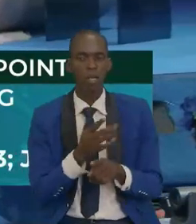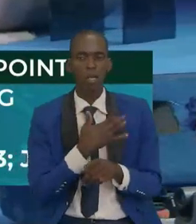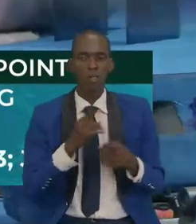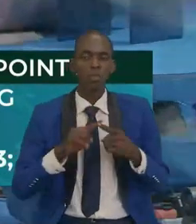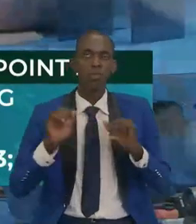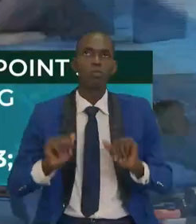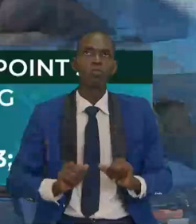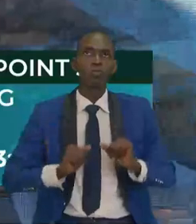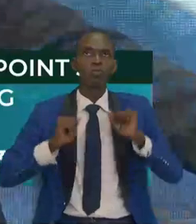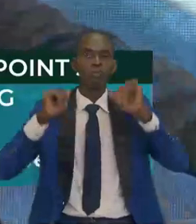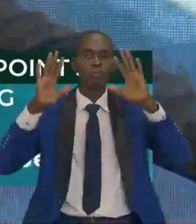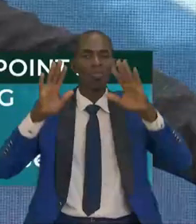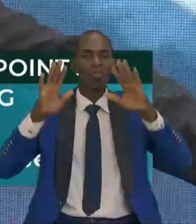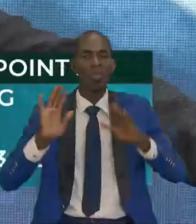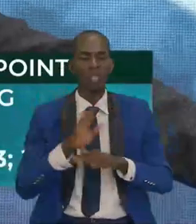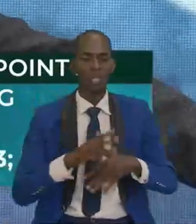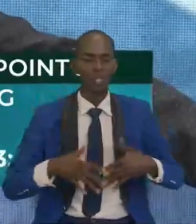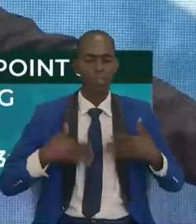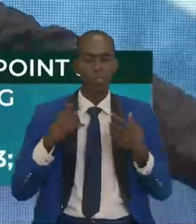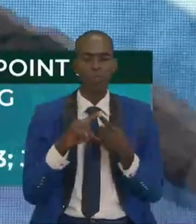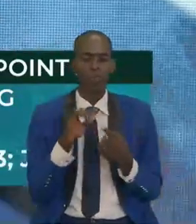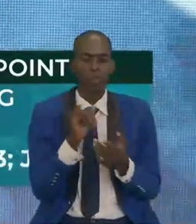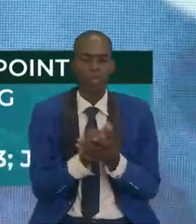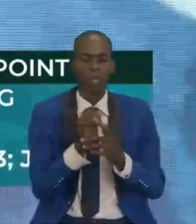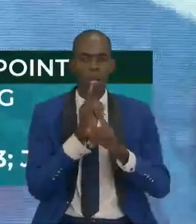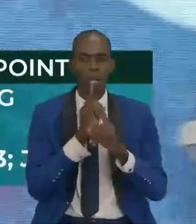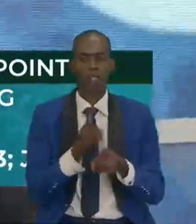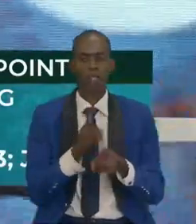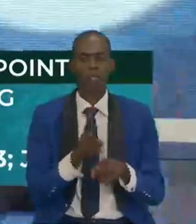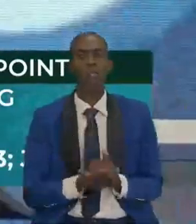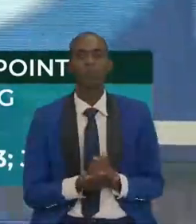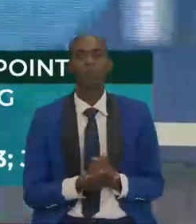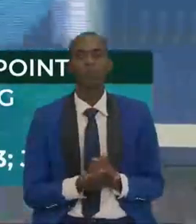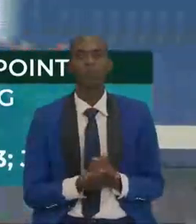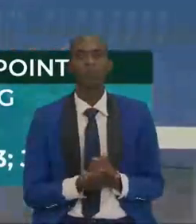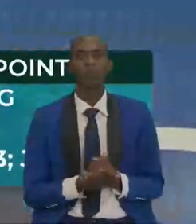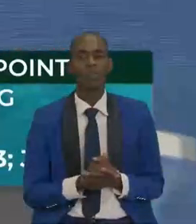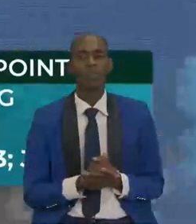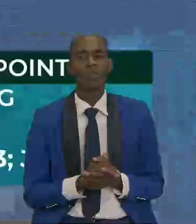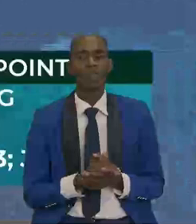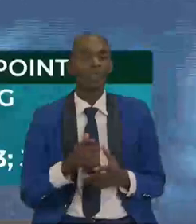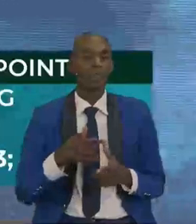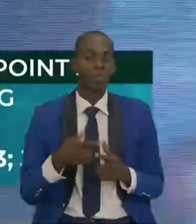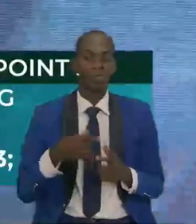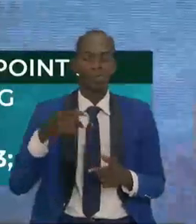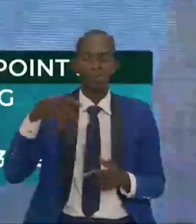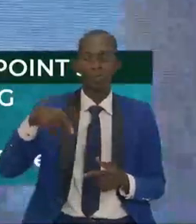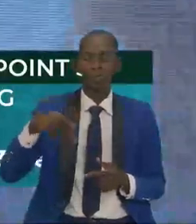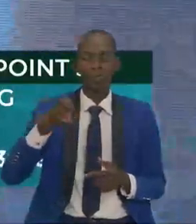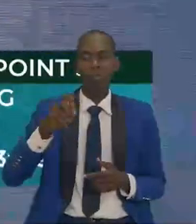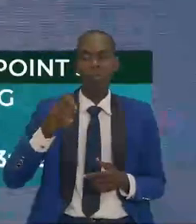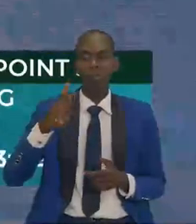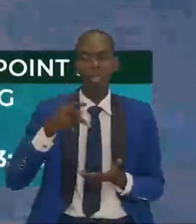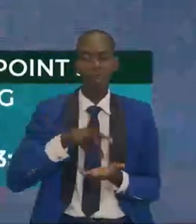à se soumettre à la réponse. Ils sont prêts à soumettre leur vie à cette réponse.